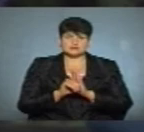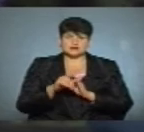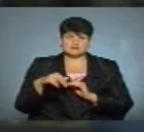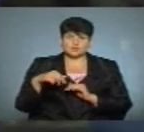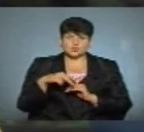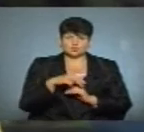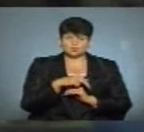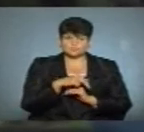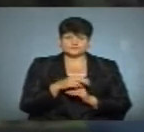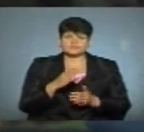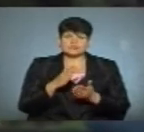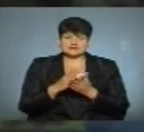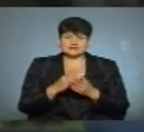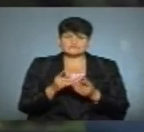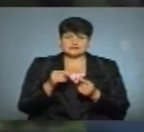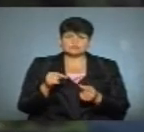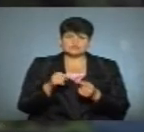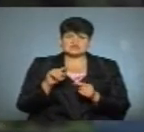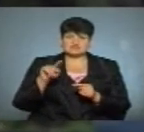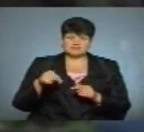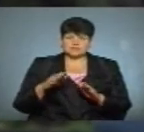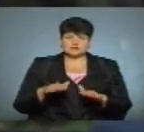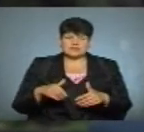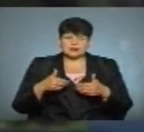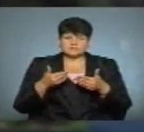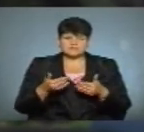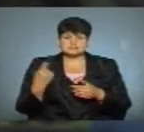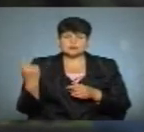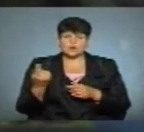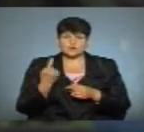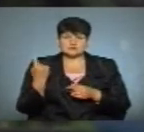Є відповідні вимоги, є рекомендації обласного